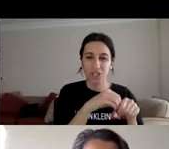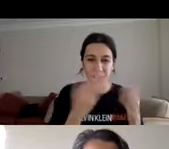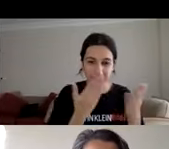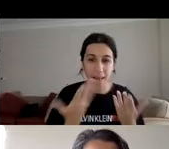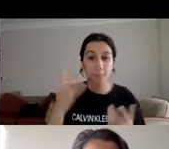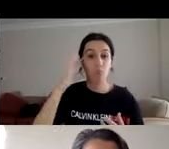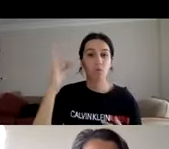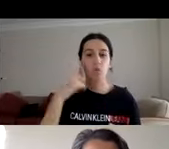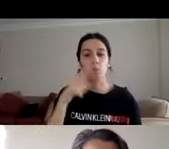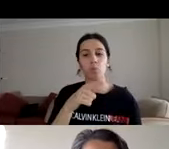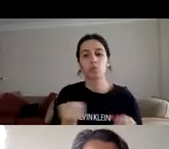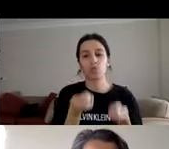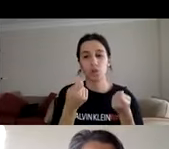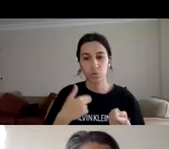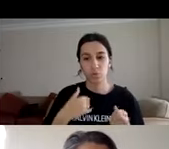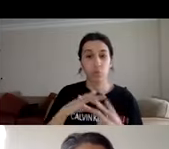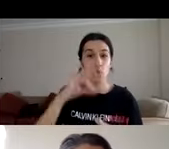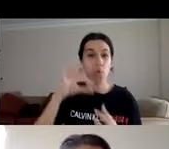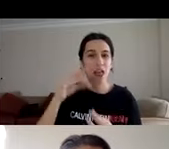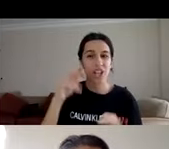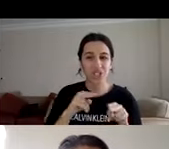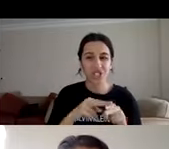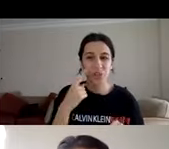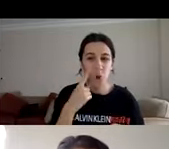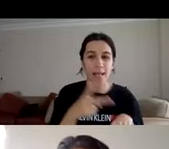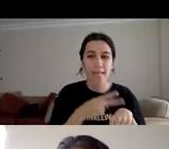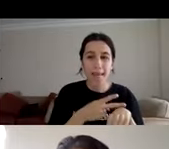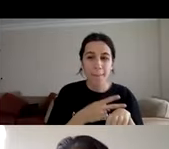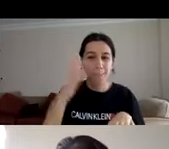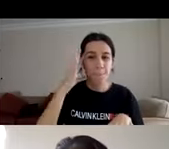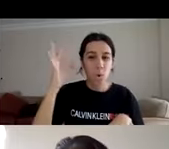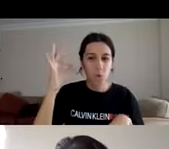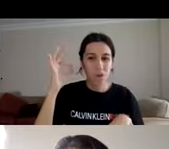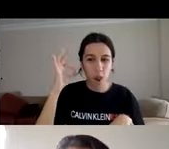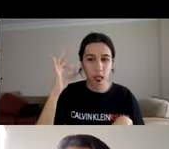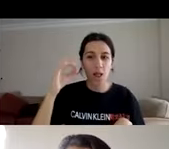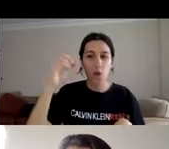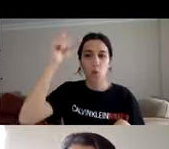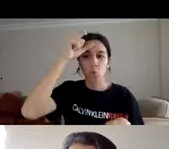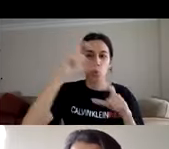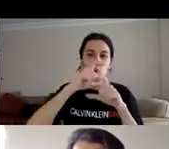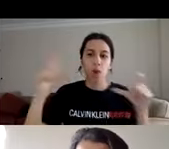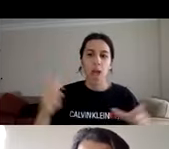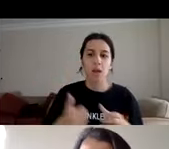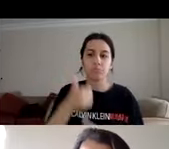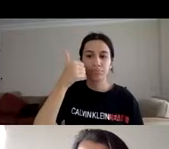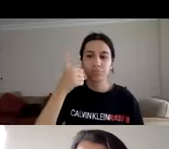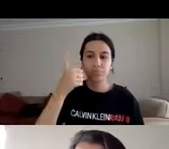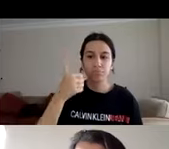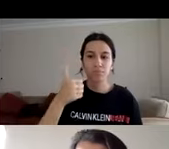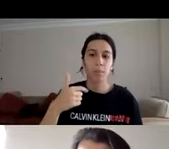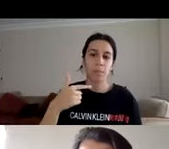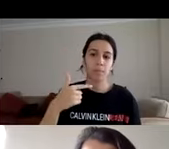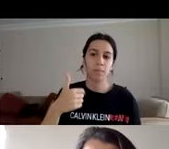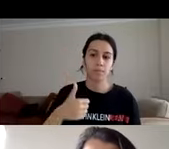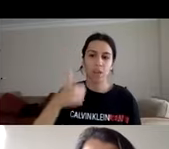alanda. Kullanıcı Deneyimi Profesyonelleri Birliği'nin Türkiye chapter'ının da kurucusu ve başkanlığını yaptım uzun